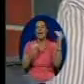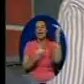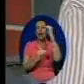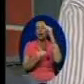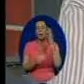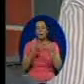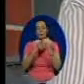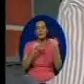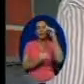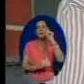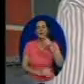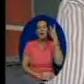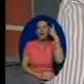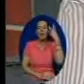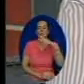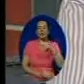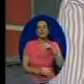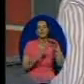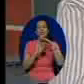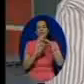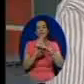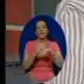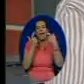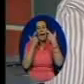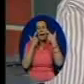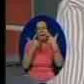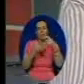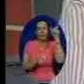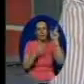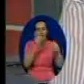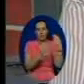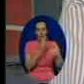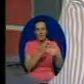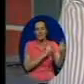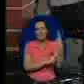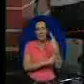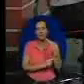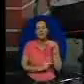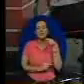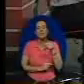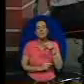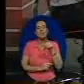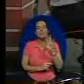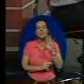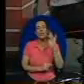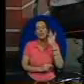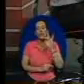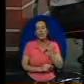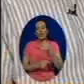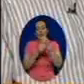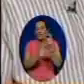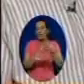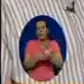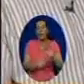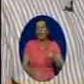המשפט העליון צריך להפנים שדיני הגנת הצרכן זה לא איזה סניף של דיני חוזים או של דיני נזיקין. ותובנה ייצוגית זה לא כמו תובנה